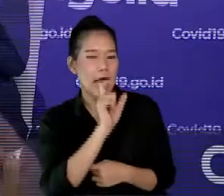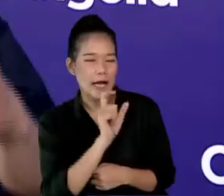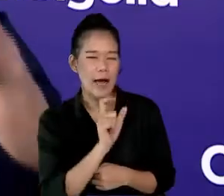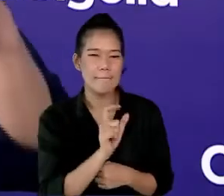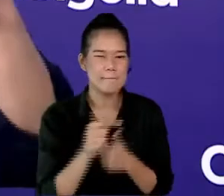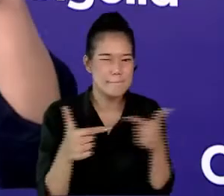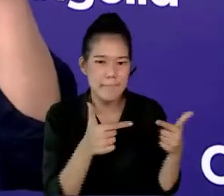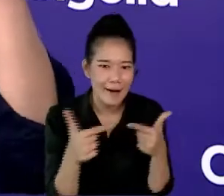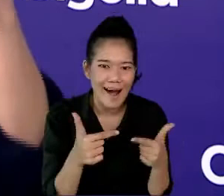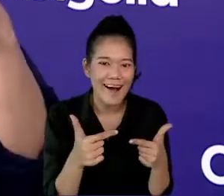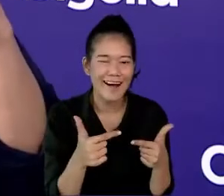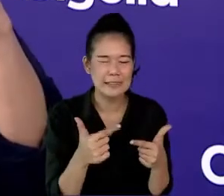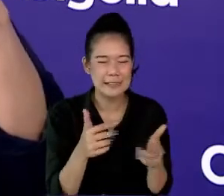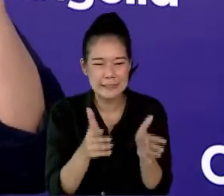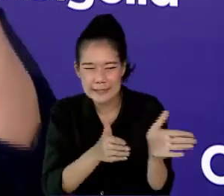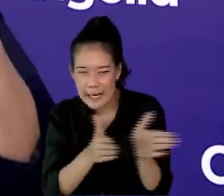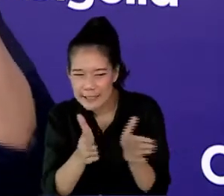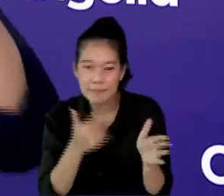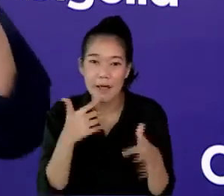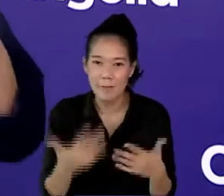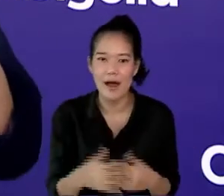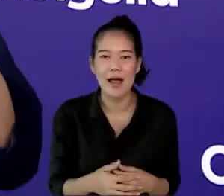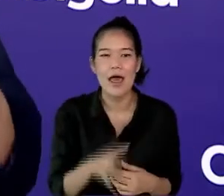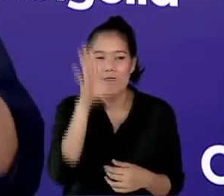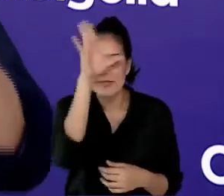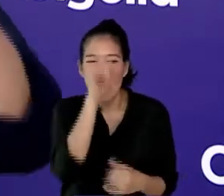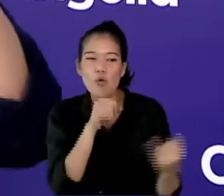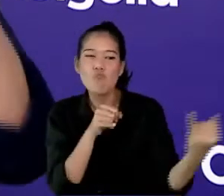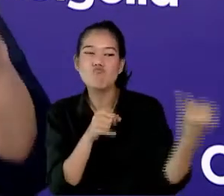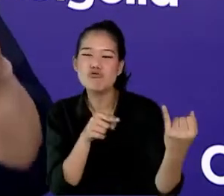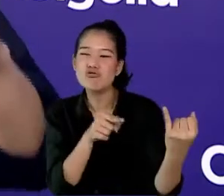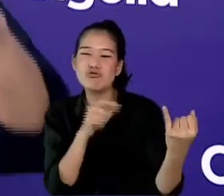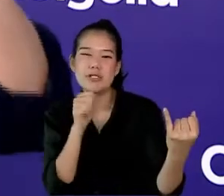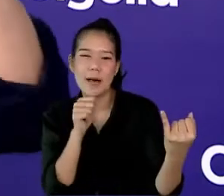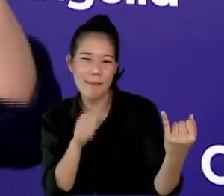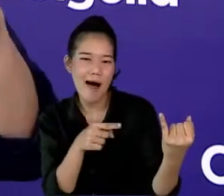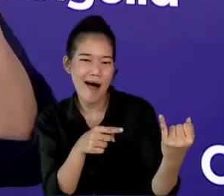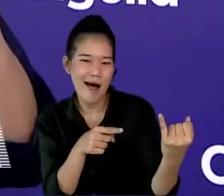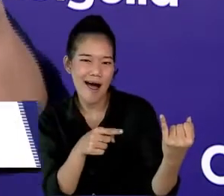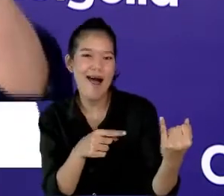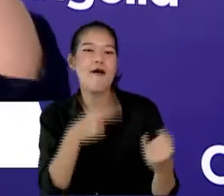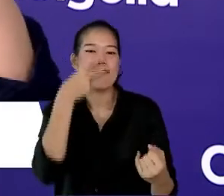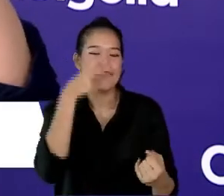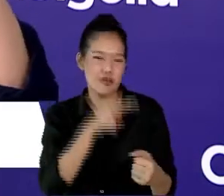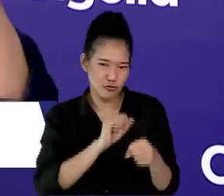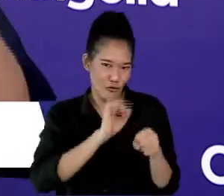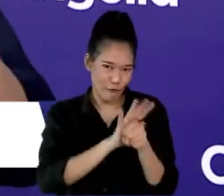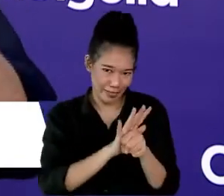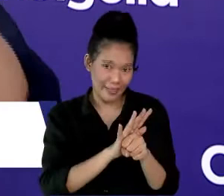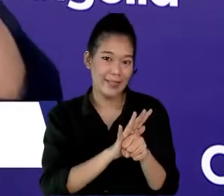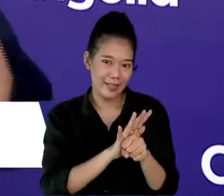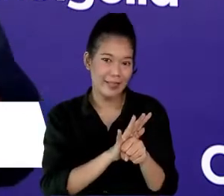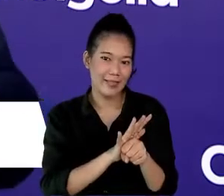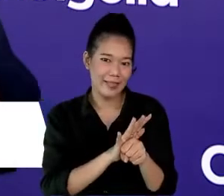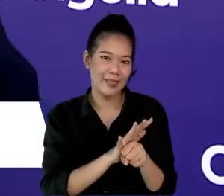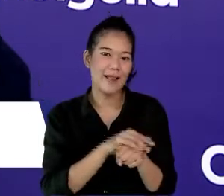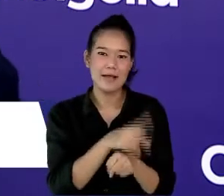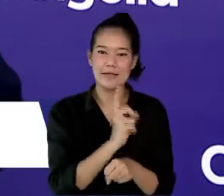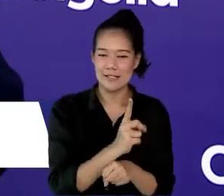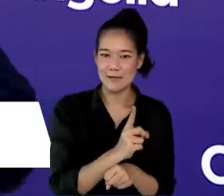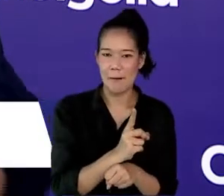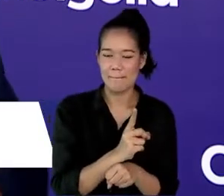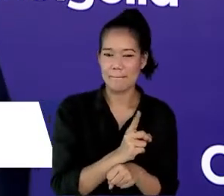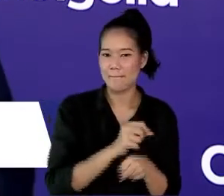gini, yang pertama adalah kita tahu musuh kita. Musuh kita adalah virus yang namanya SARS-CoV-2 sebagai penyebab